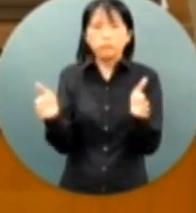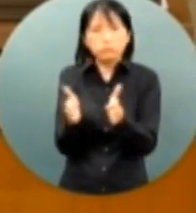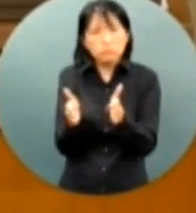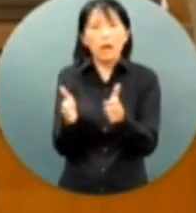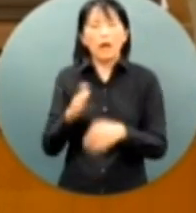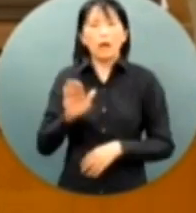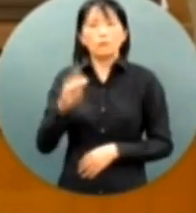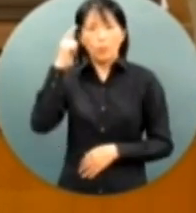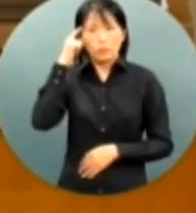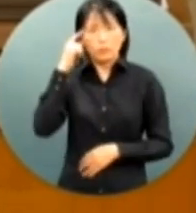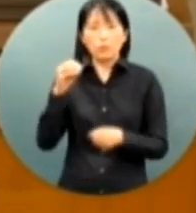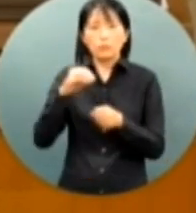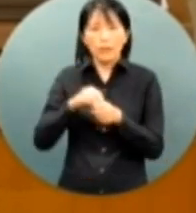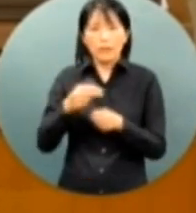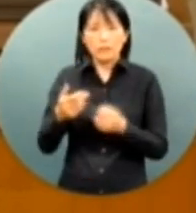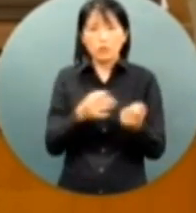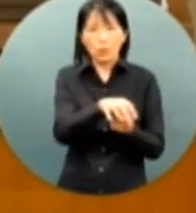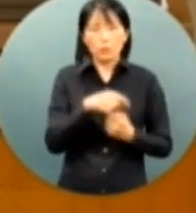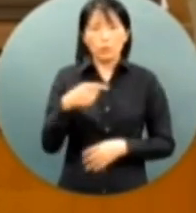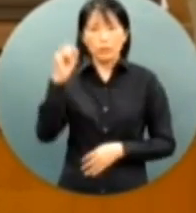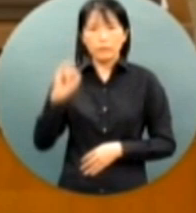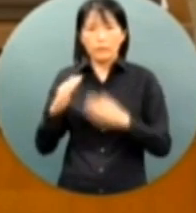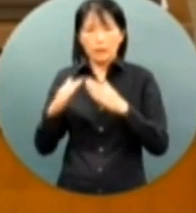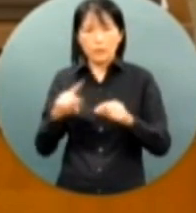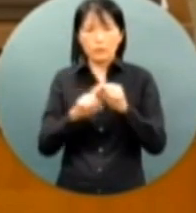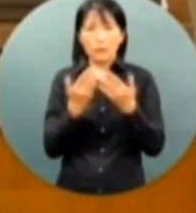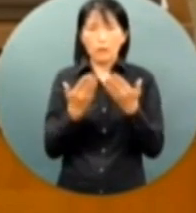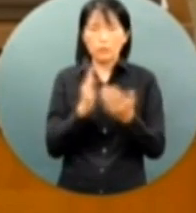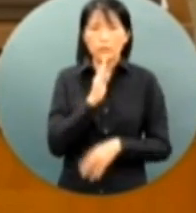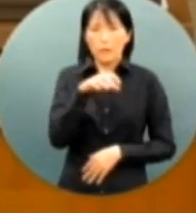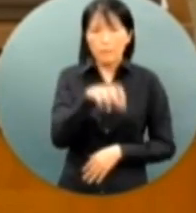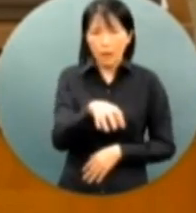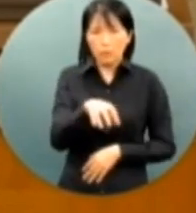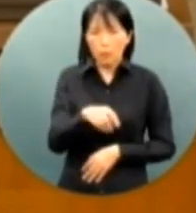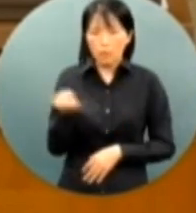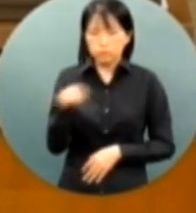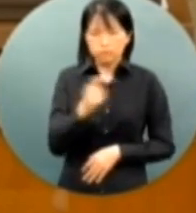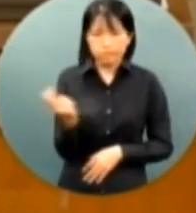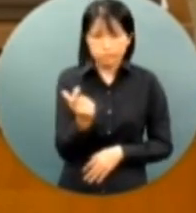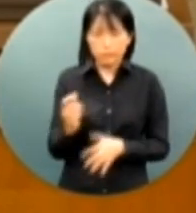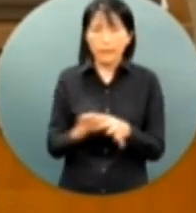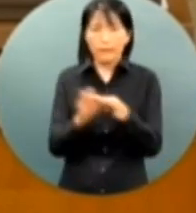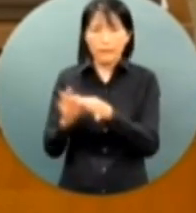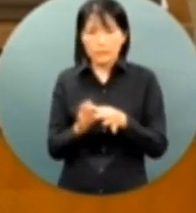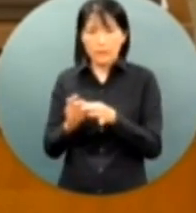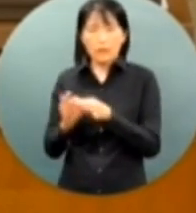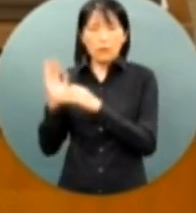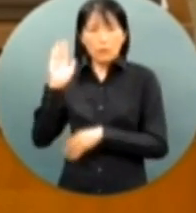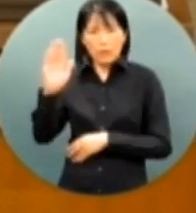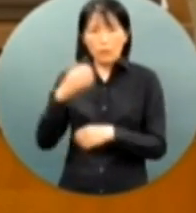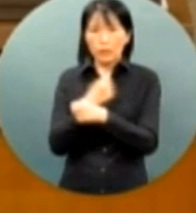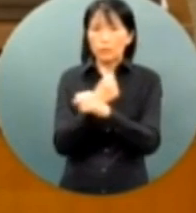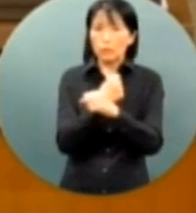。そうしたことを含めて市町村教育委員会あるいは中学校の現場などとも緊密に連携しながら引き続き検討を